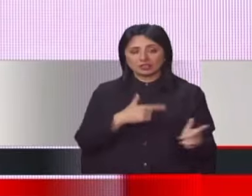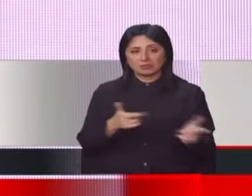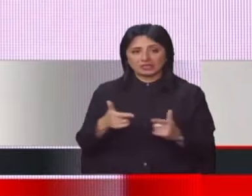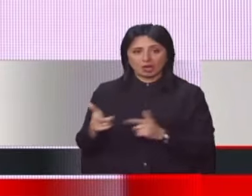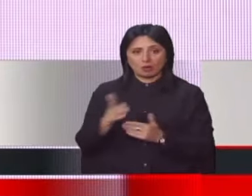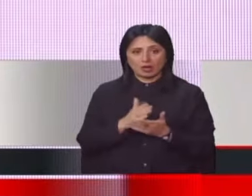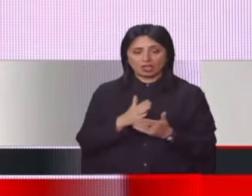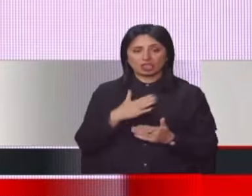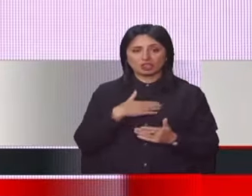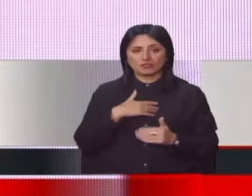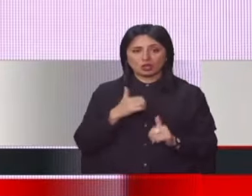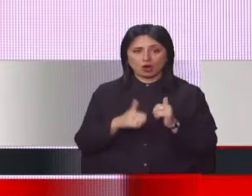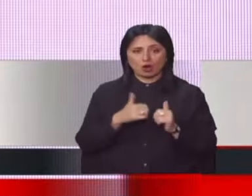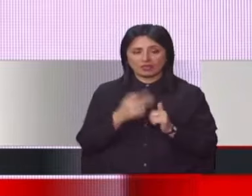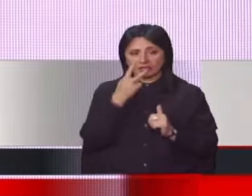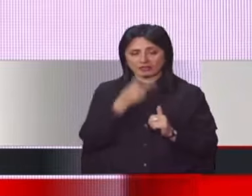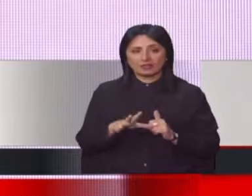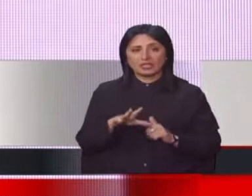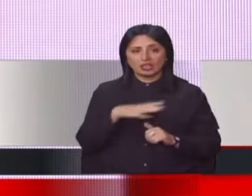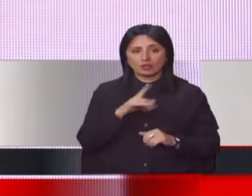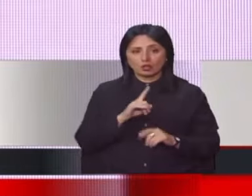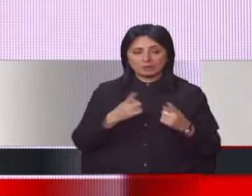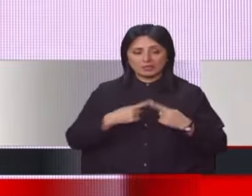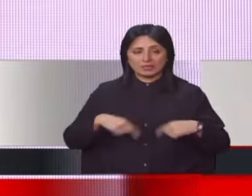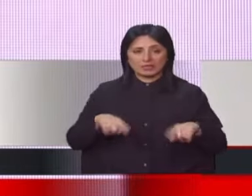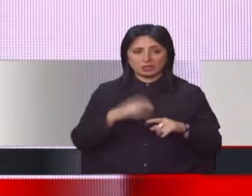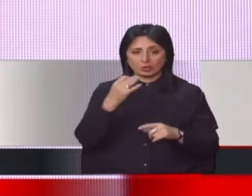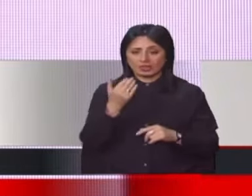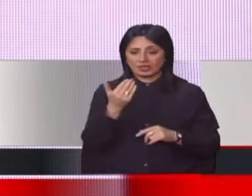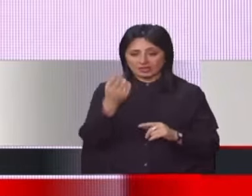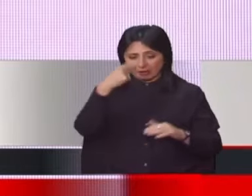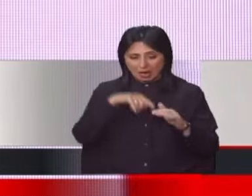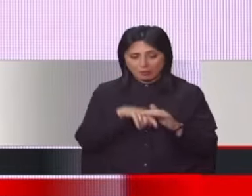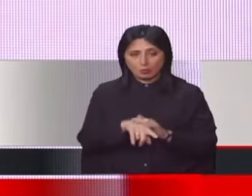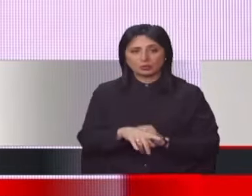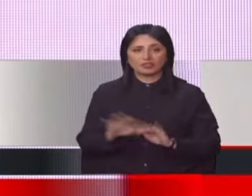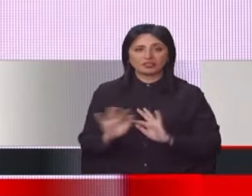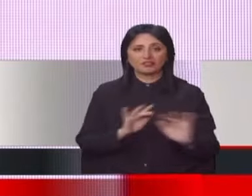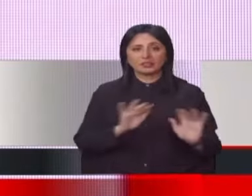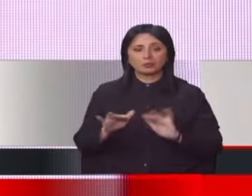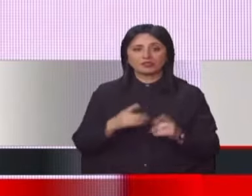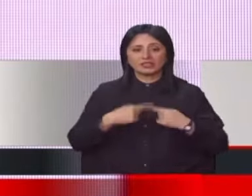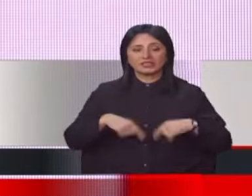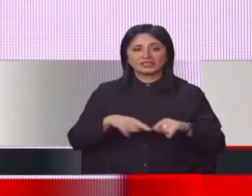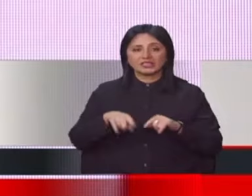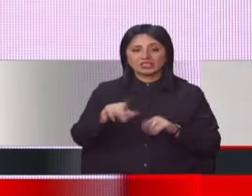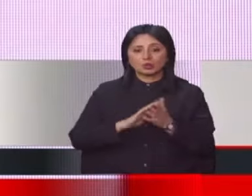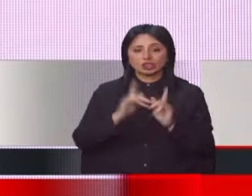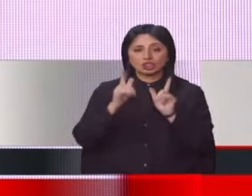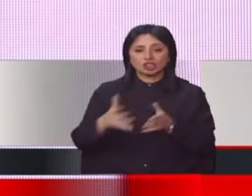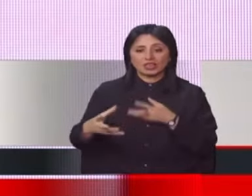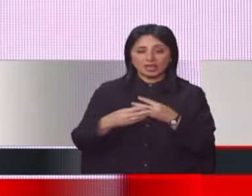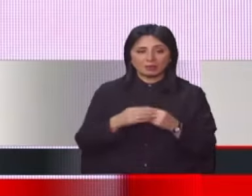მზაობა არის და ჩვენი ყოველთვის ხედვა იყო, რომ საზოგადოების ინტერესებიდან გამომდინარე ვიმოქმედოთ და საზოგადოებასთან